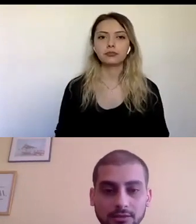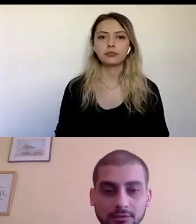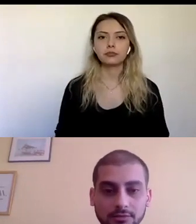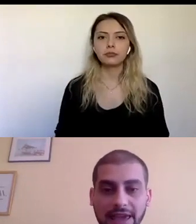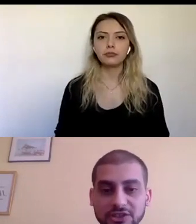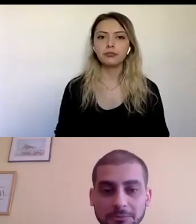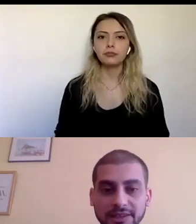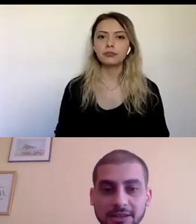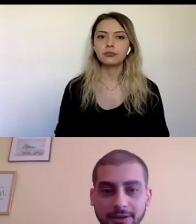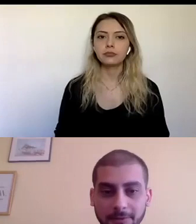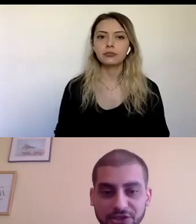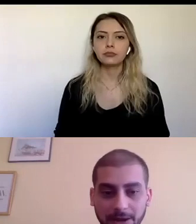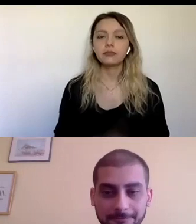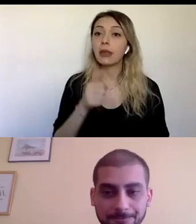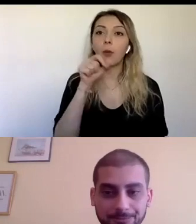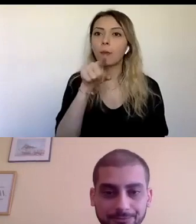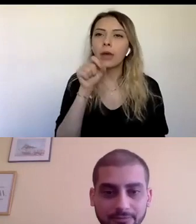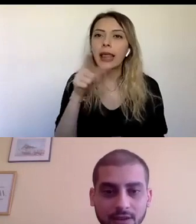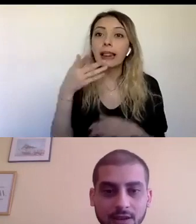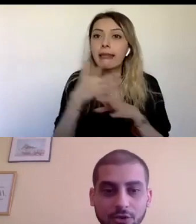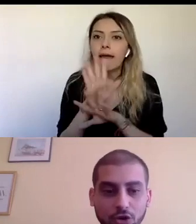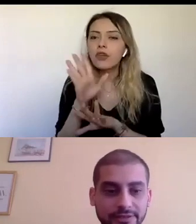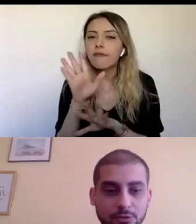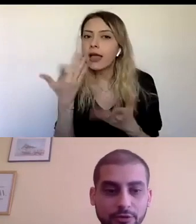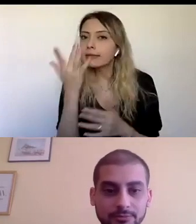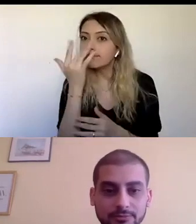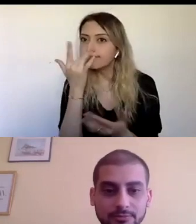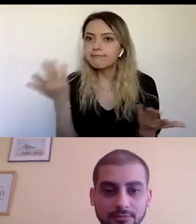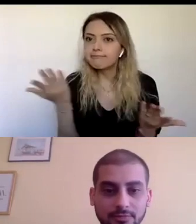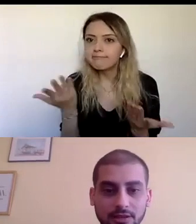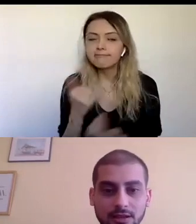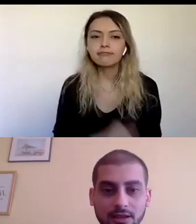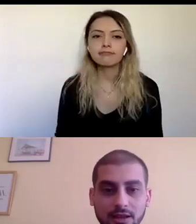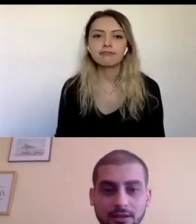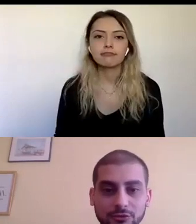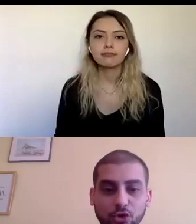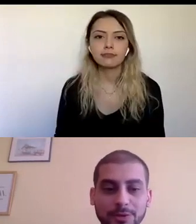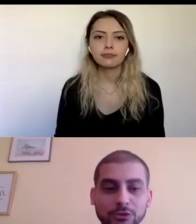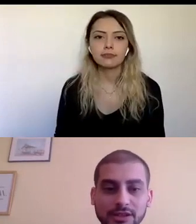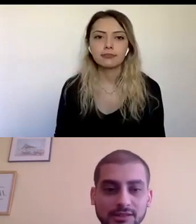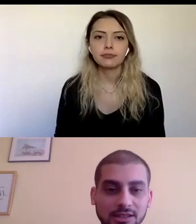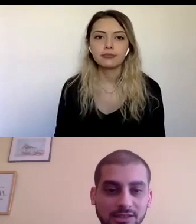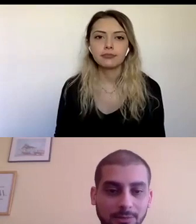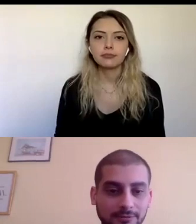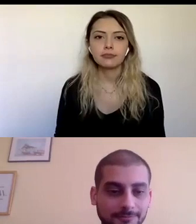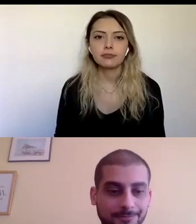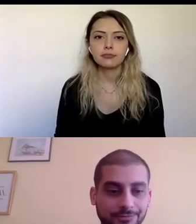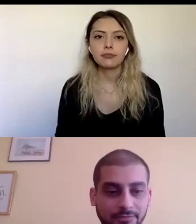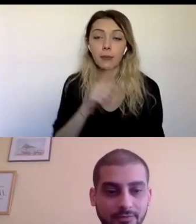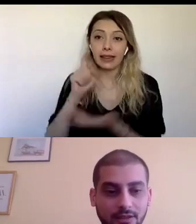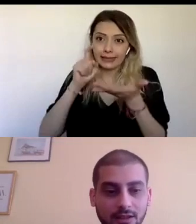mail gerçek mi değil mi acaba? Örnek veriyorum. Doküman üzerine tıkladığım zaman